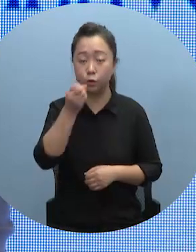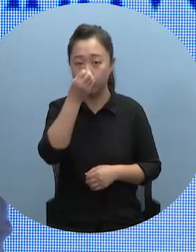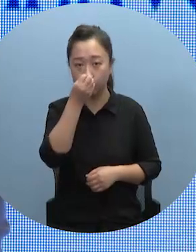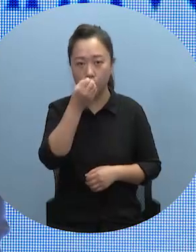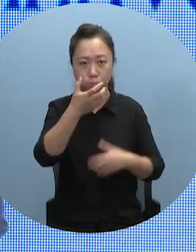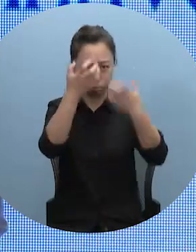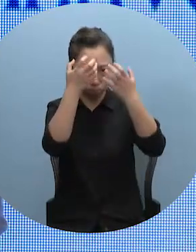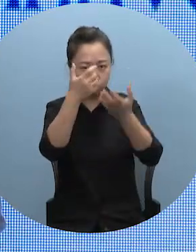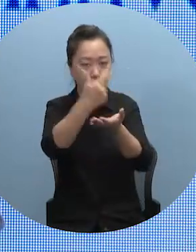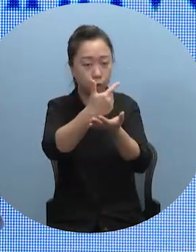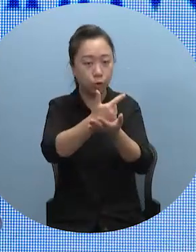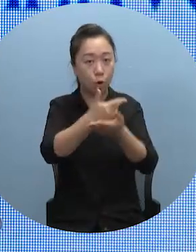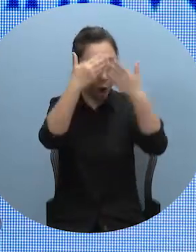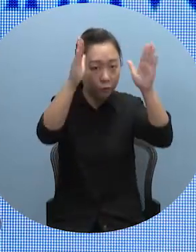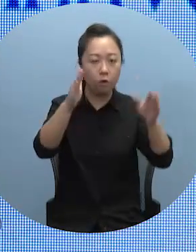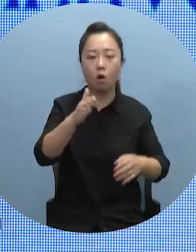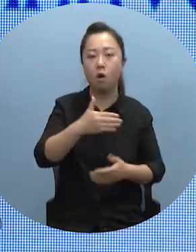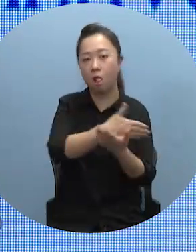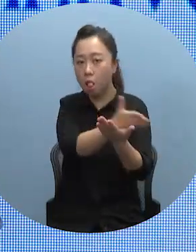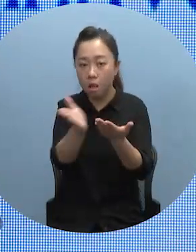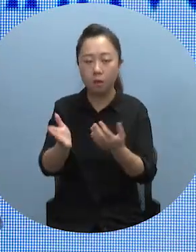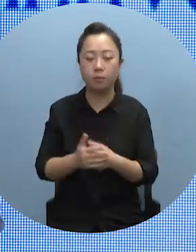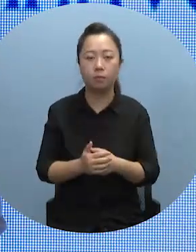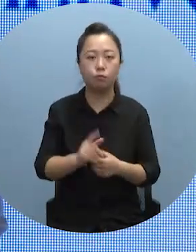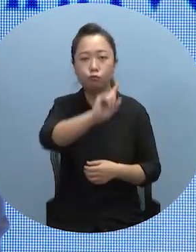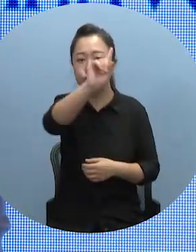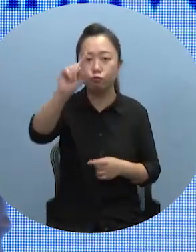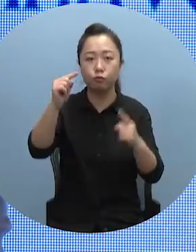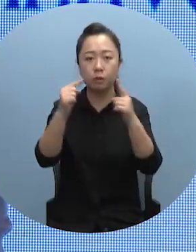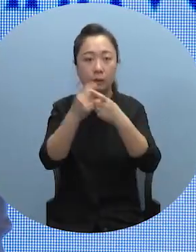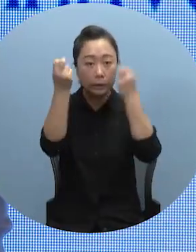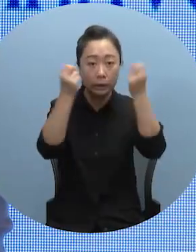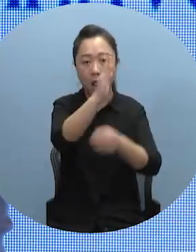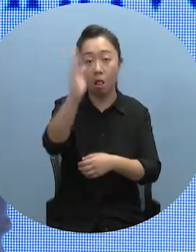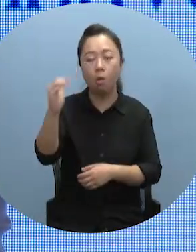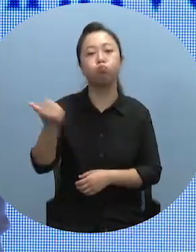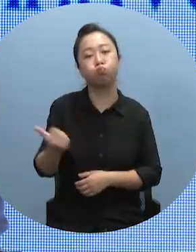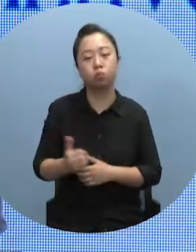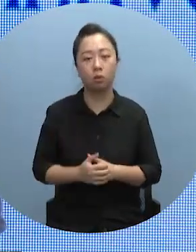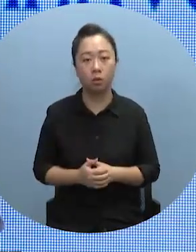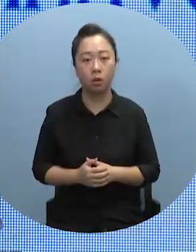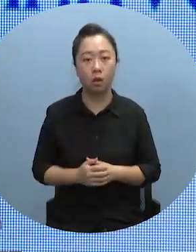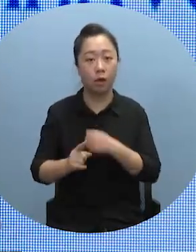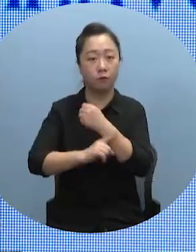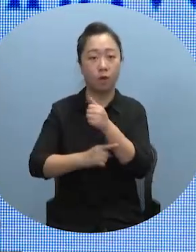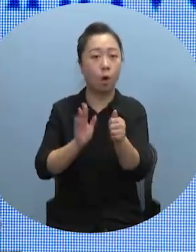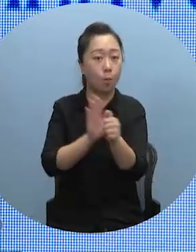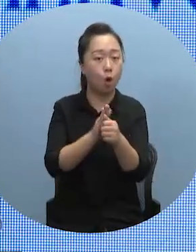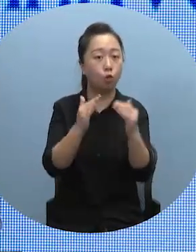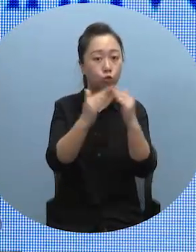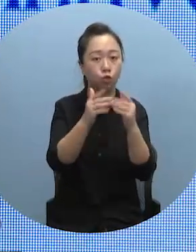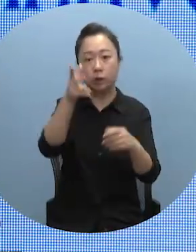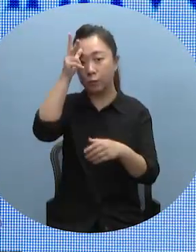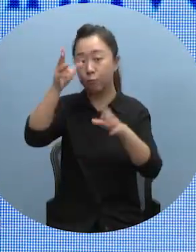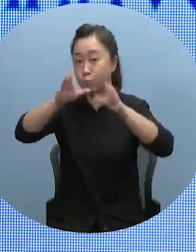香港重視開放、多元，任何人都可以持不同的意見，而法援署作為公營